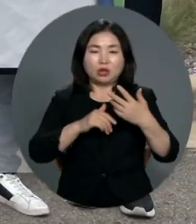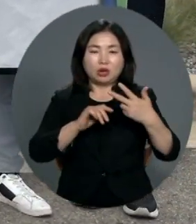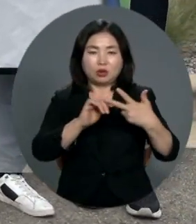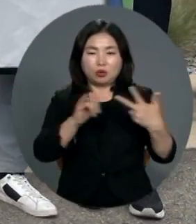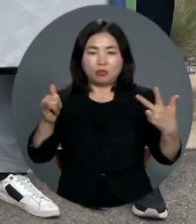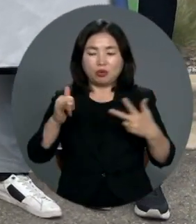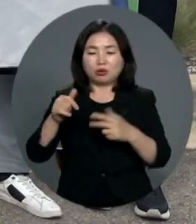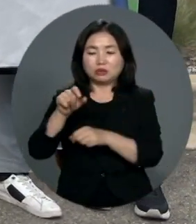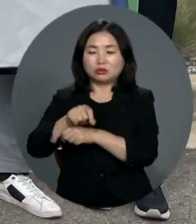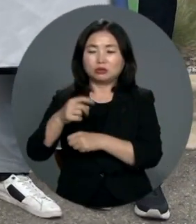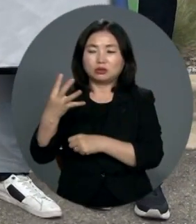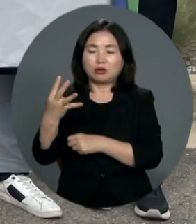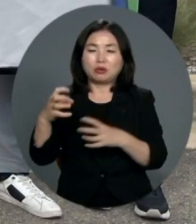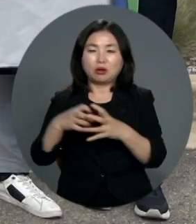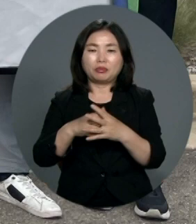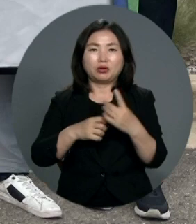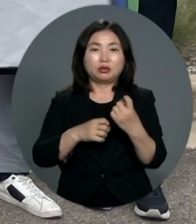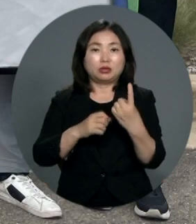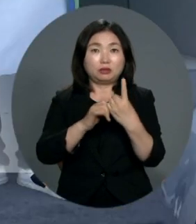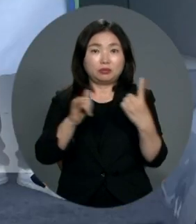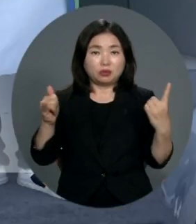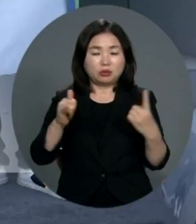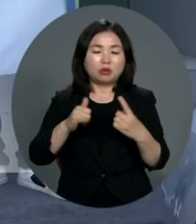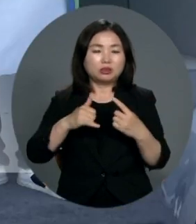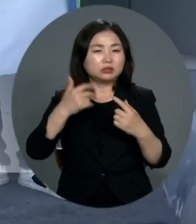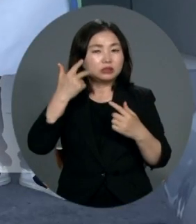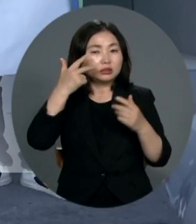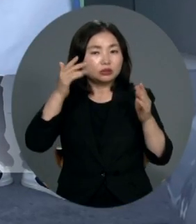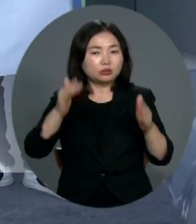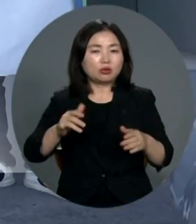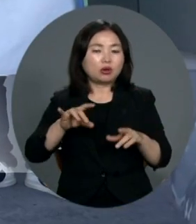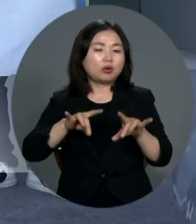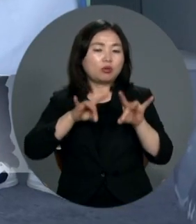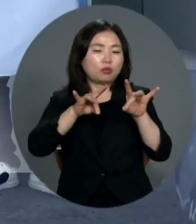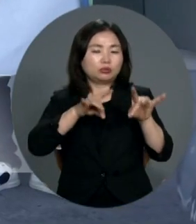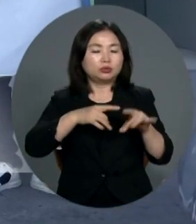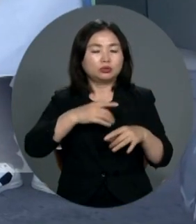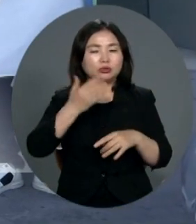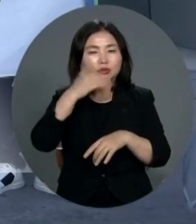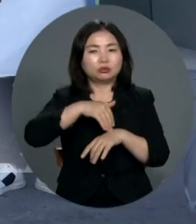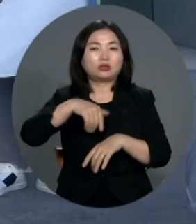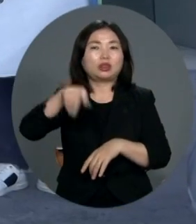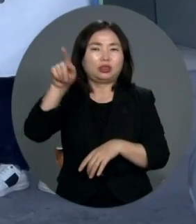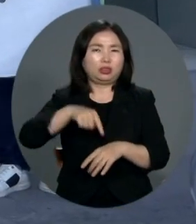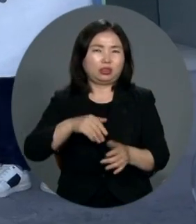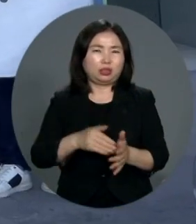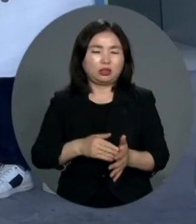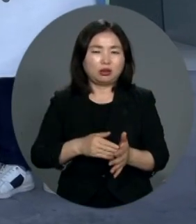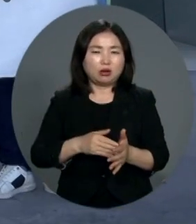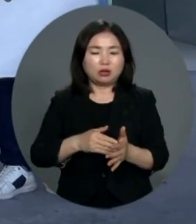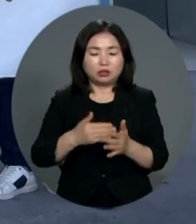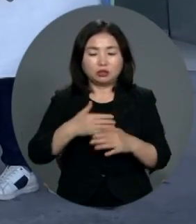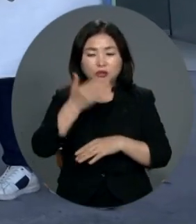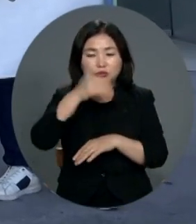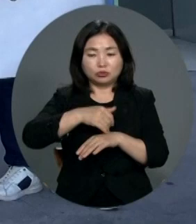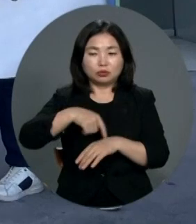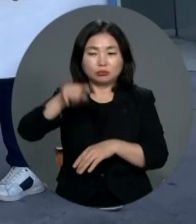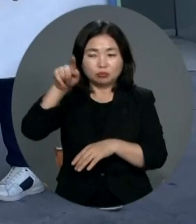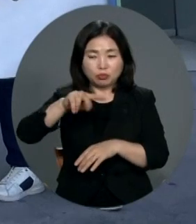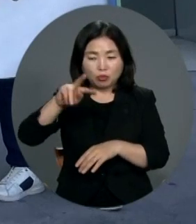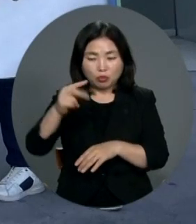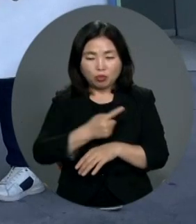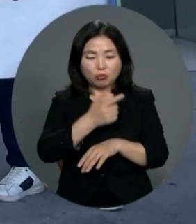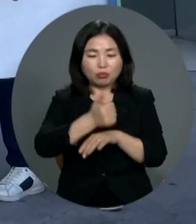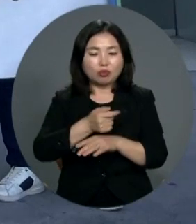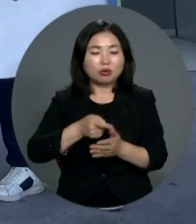7명과 사무직원 4명 등 11명은 7일간 호주로 공무 국외 연수를 떠났습니다. 이들의 연수 보고서를